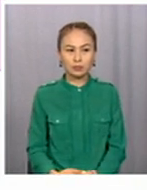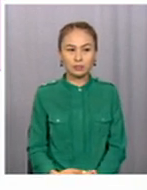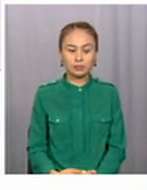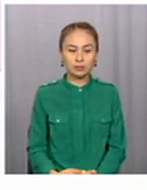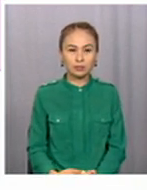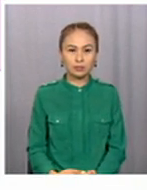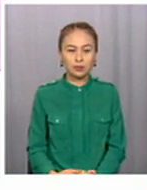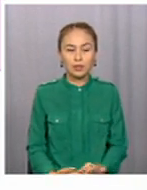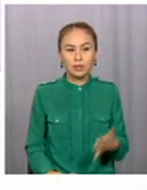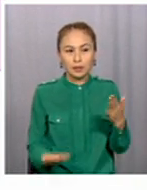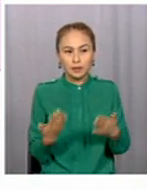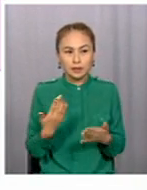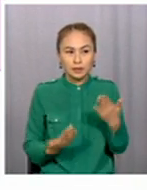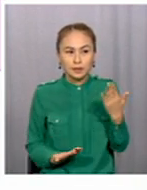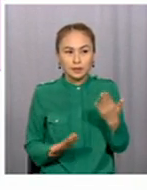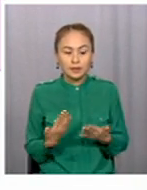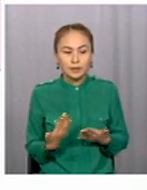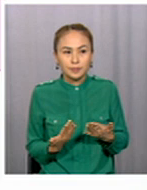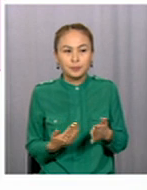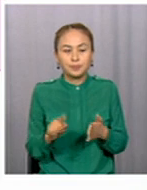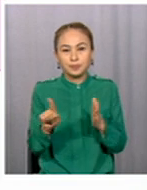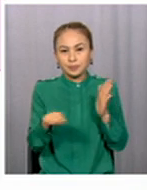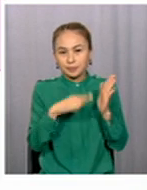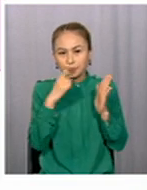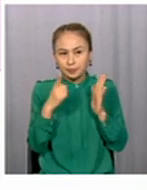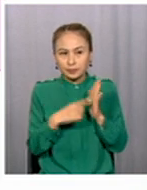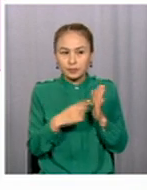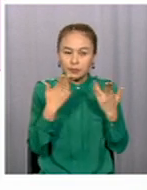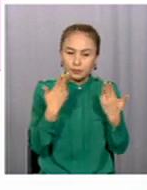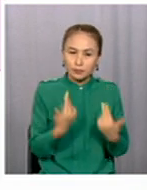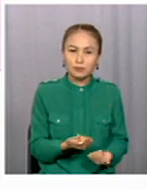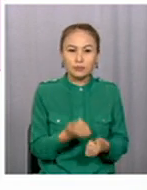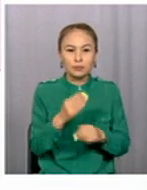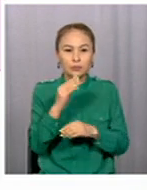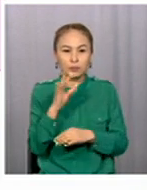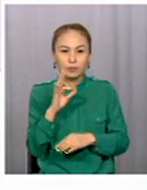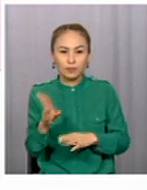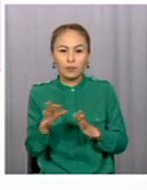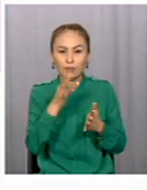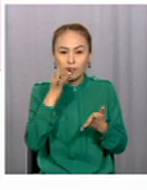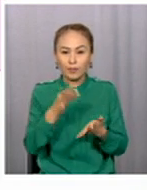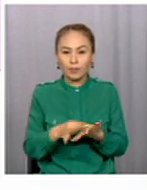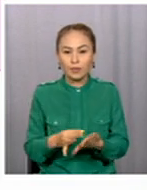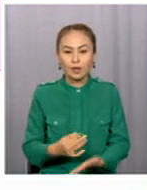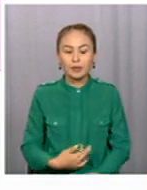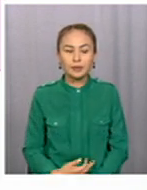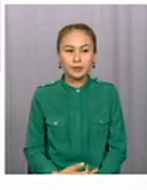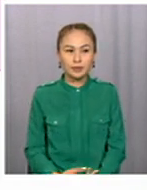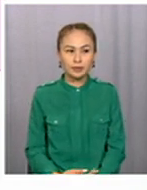Балалар, ендеше сұрақтарға «иә» немесе «жоқ» деп жауап беріңдер.